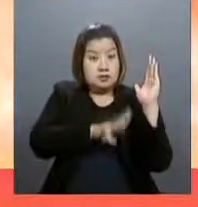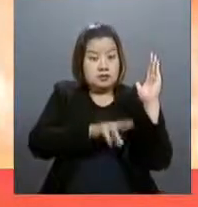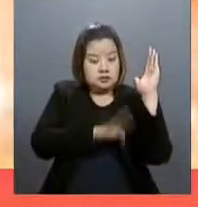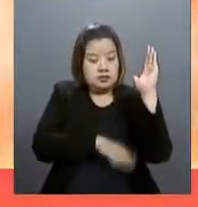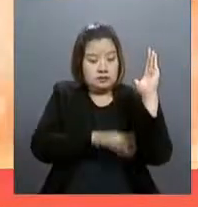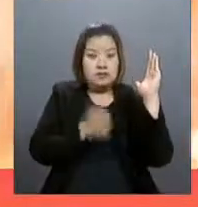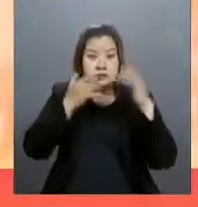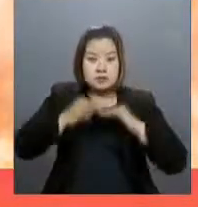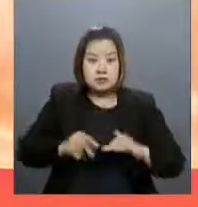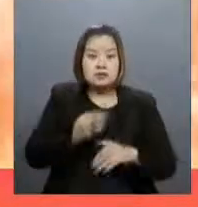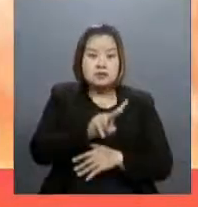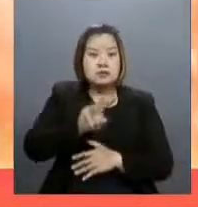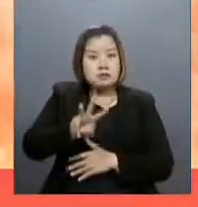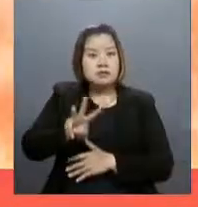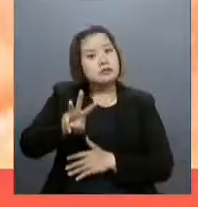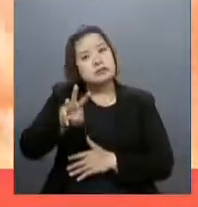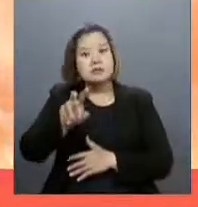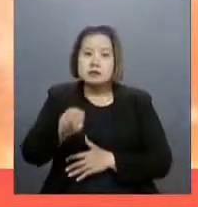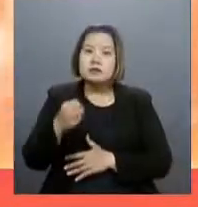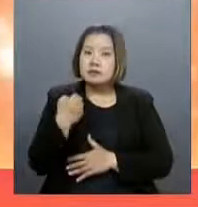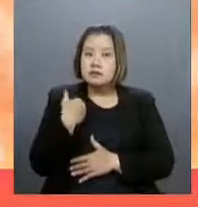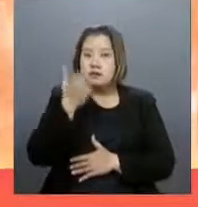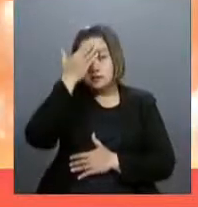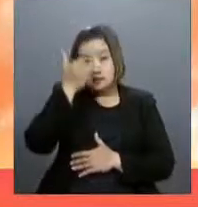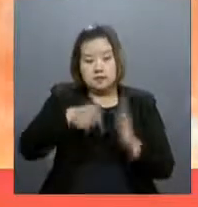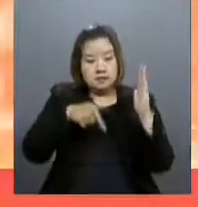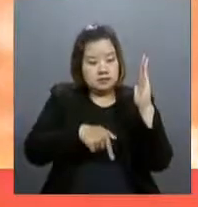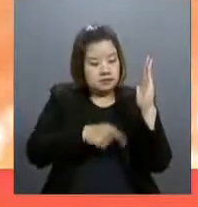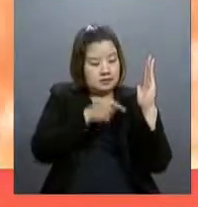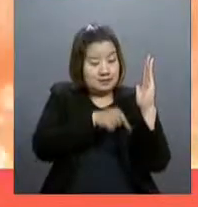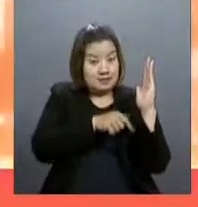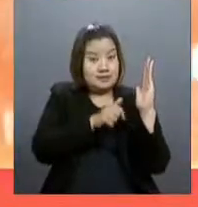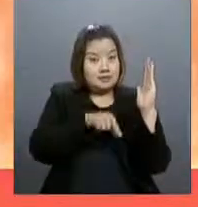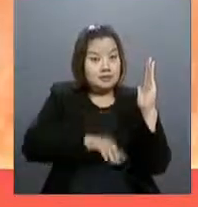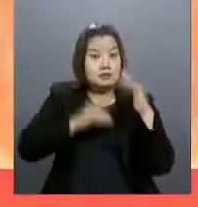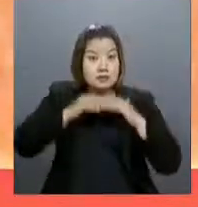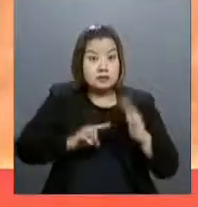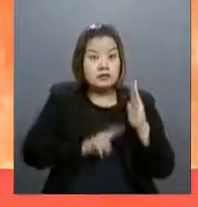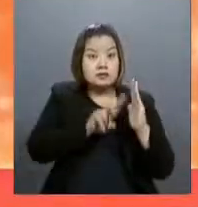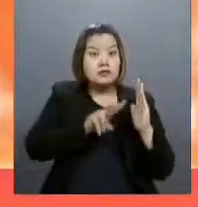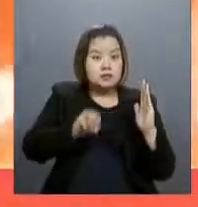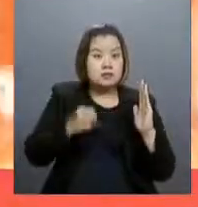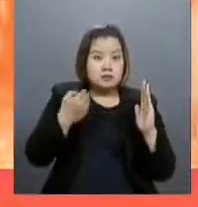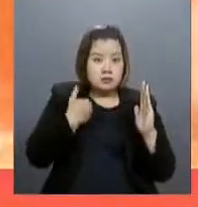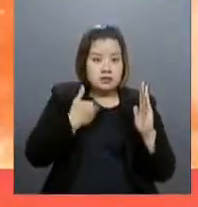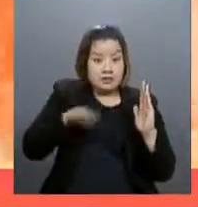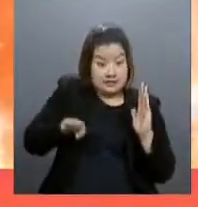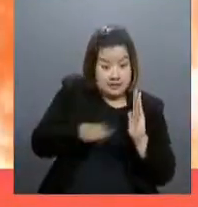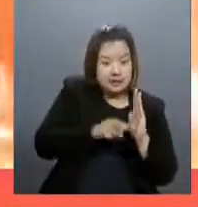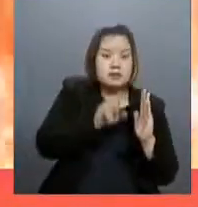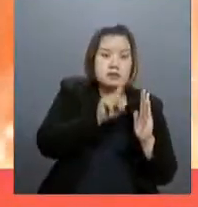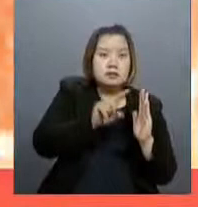ปคลื่นสูง 2-3 เมตรส่วนทางด้านฝั่งอันดามันคลื่นสูงประมาณ2เมตรและห่างฝั่งคลื่นสูง 2-3 เม